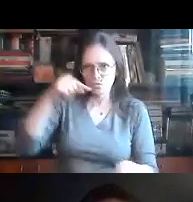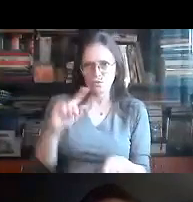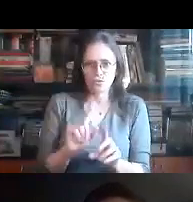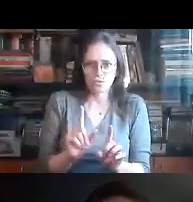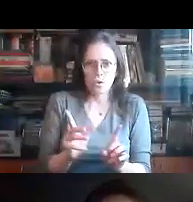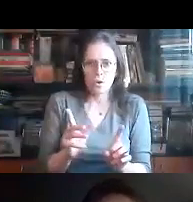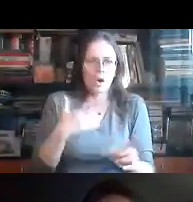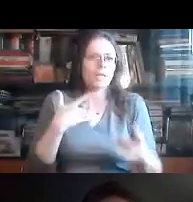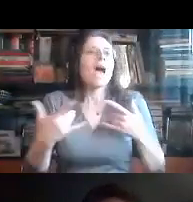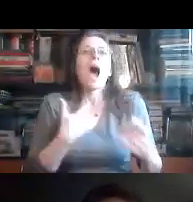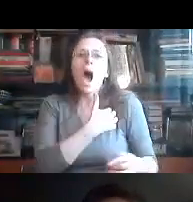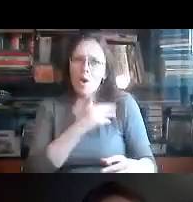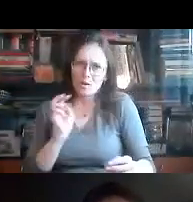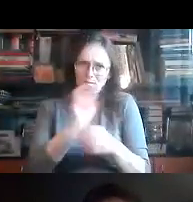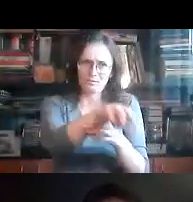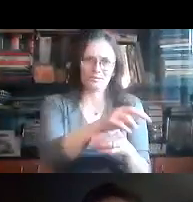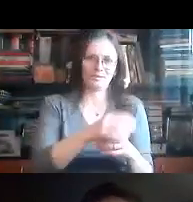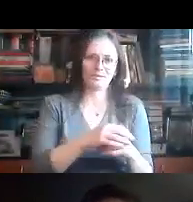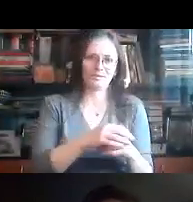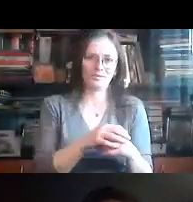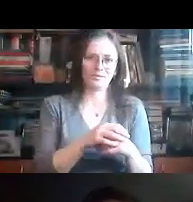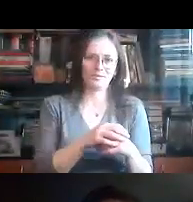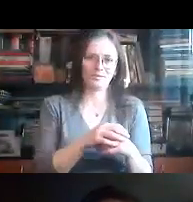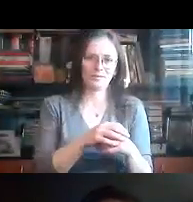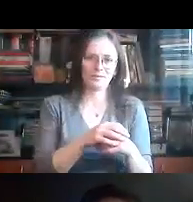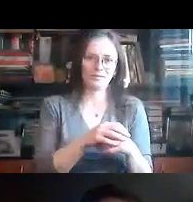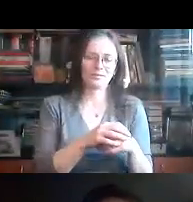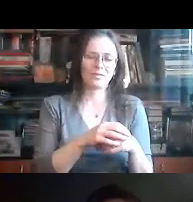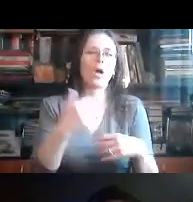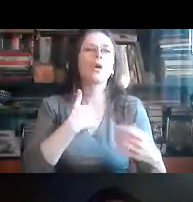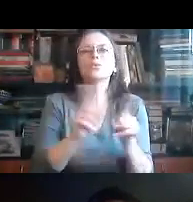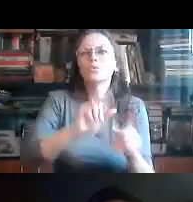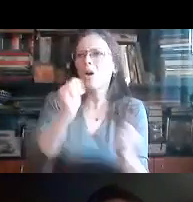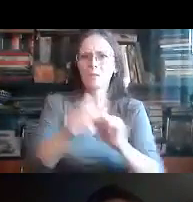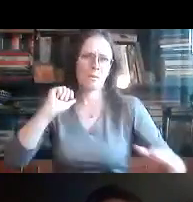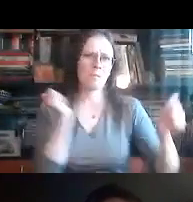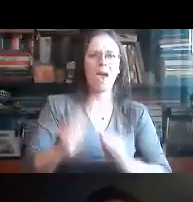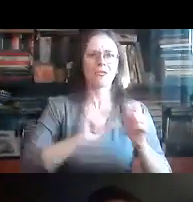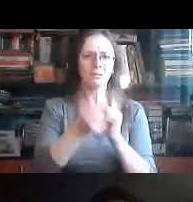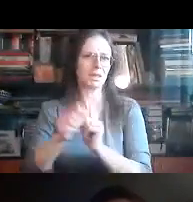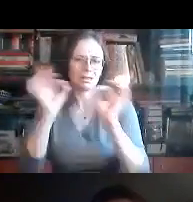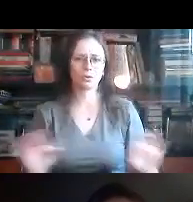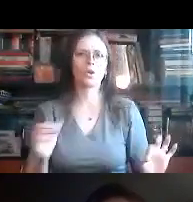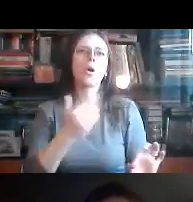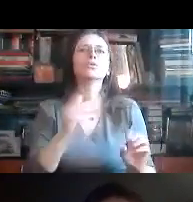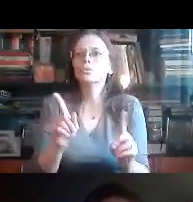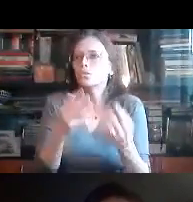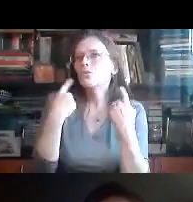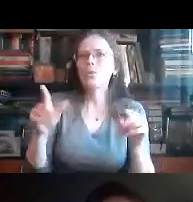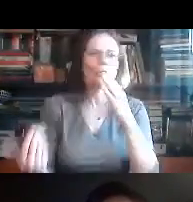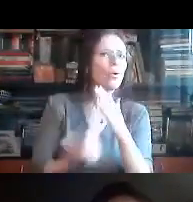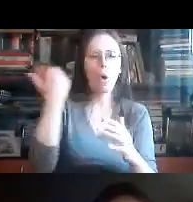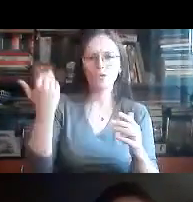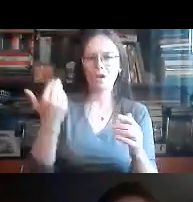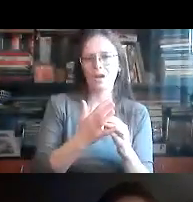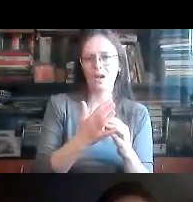чтобы они были про ситуацию. Мне хочется какой-то такой вот символической, перформативной, такого диалога, что ли. И